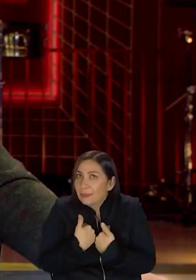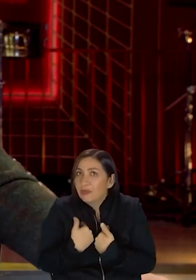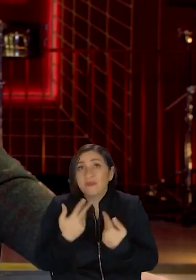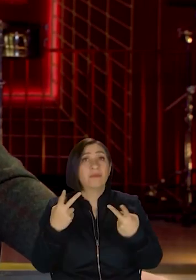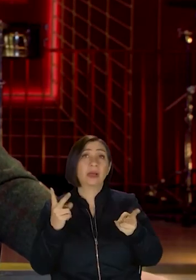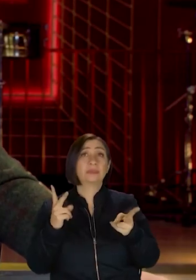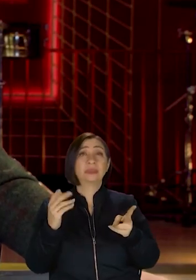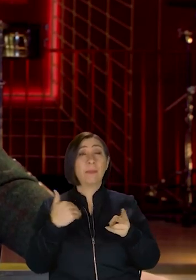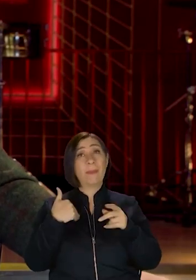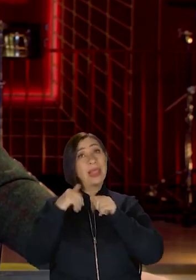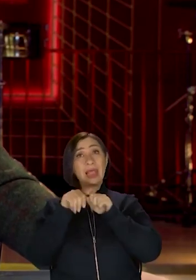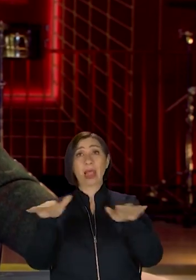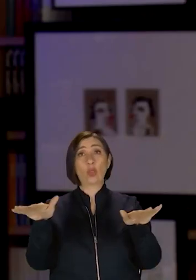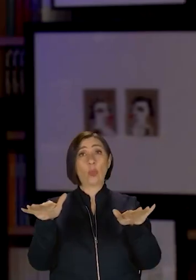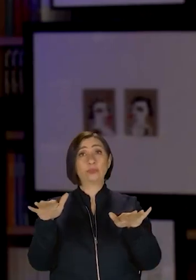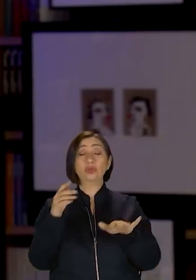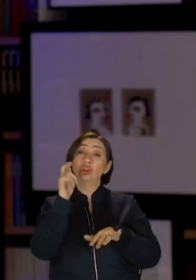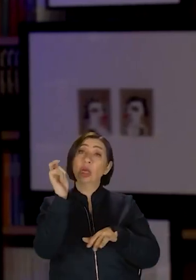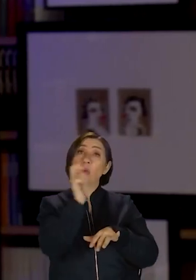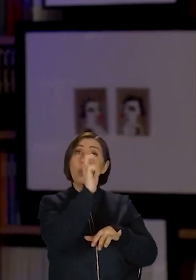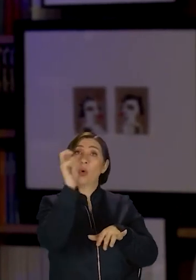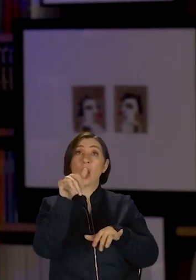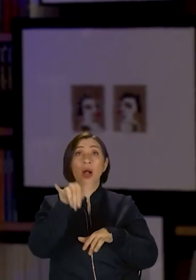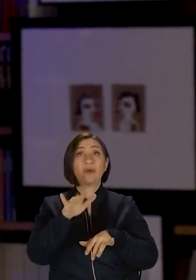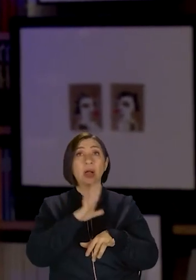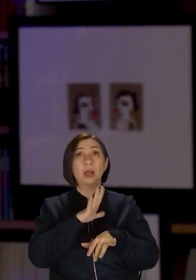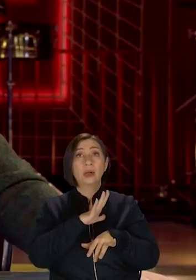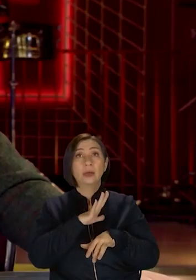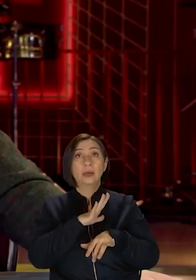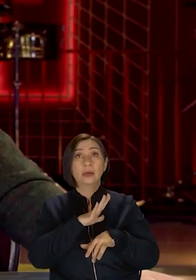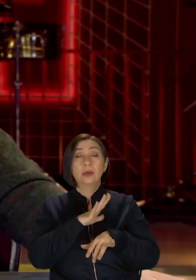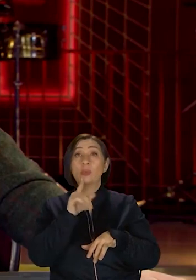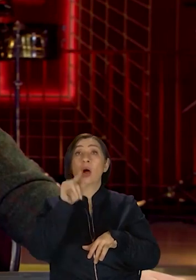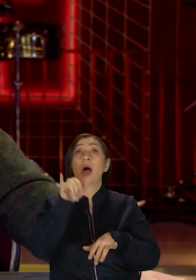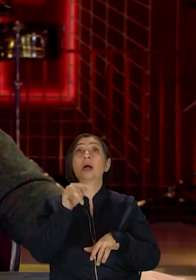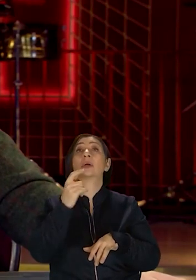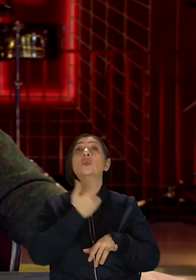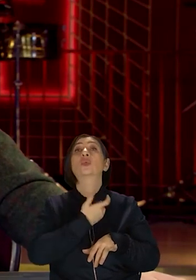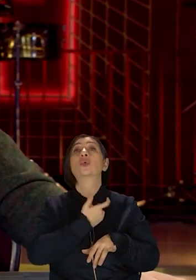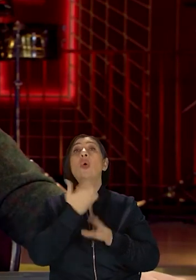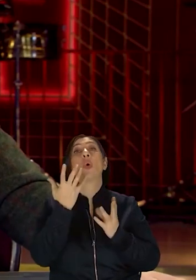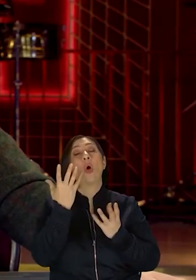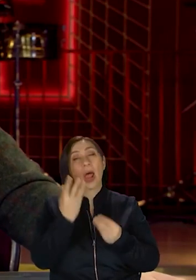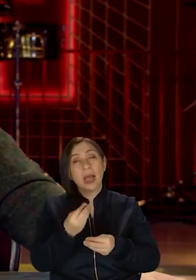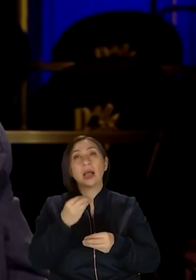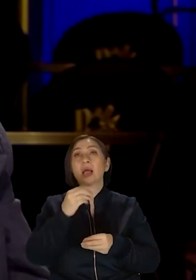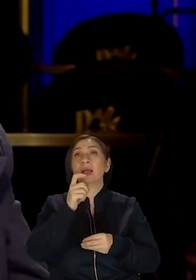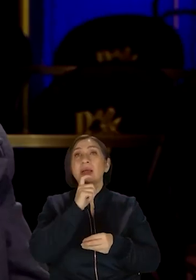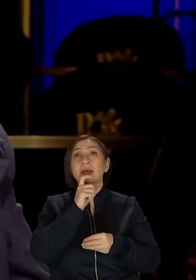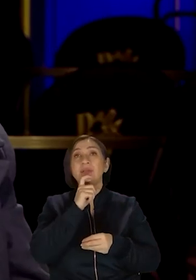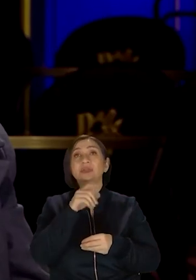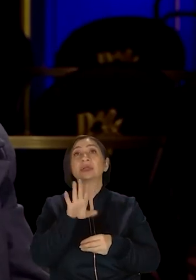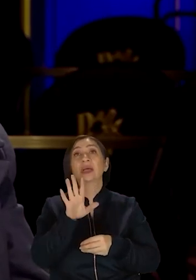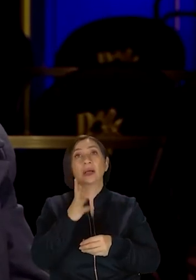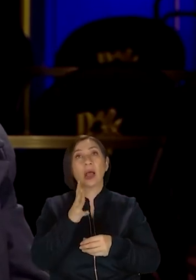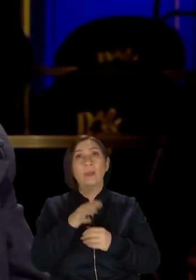fark etmez. Benim yayınım çekiyor. Böyle bir hakkı var. Böyle aslında bir hakkı var mı? Hukuki olarak yok şimdi ya. Düşündüğümde yanlış da değil